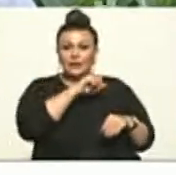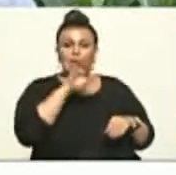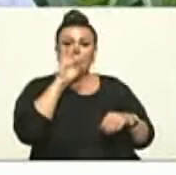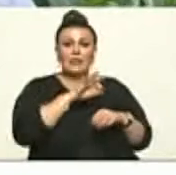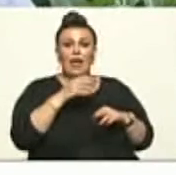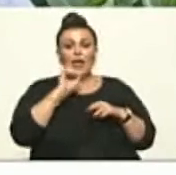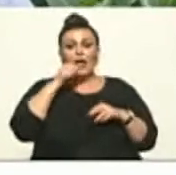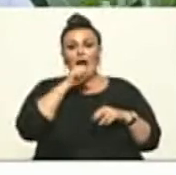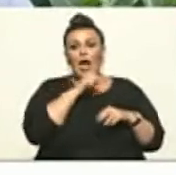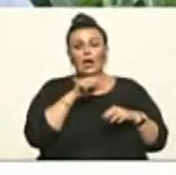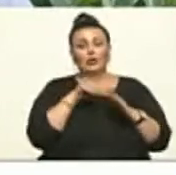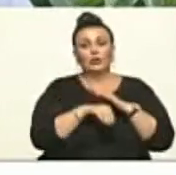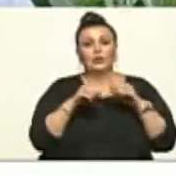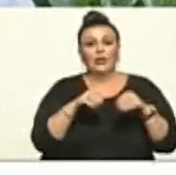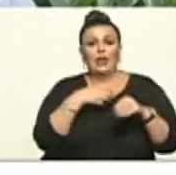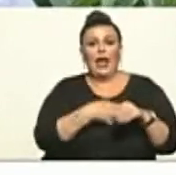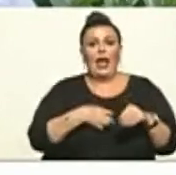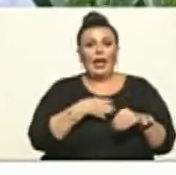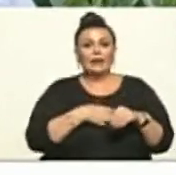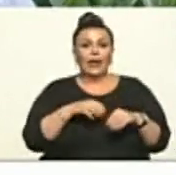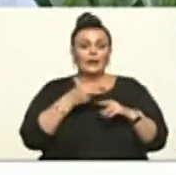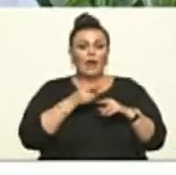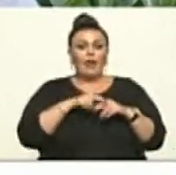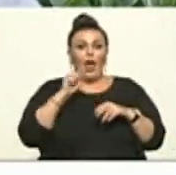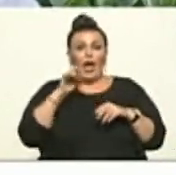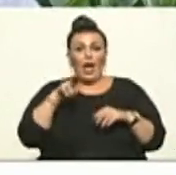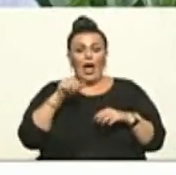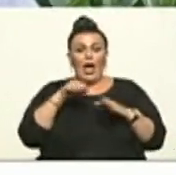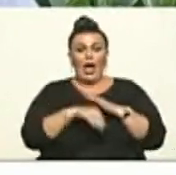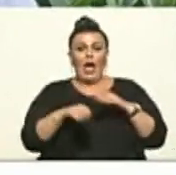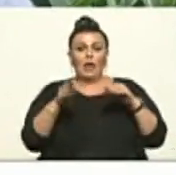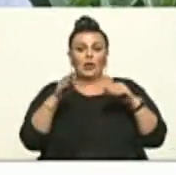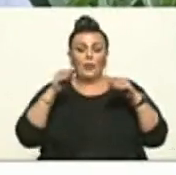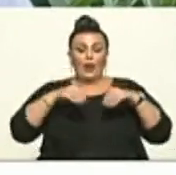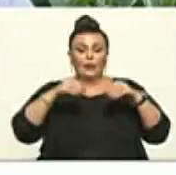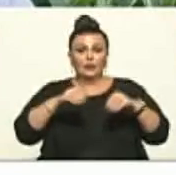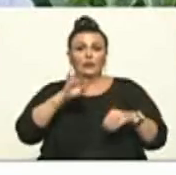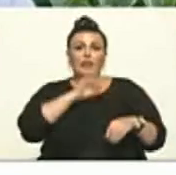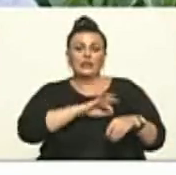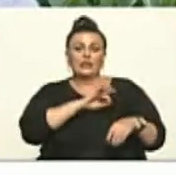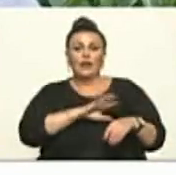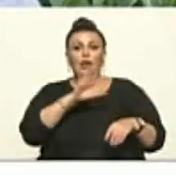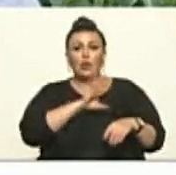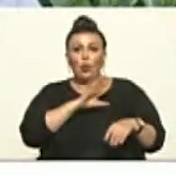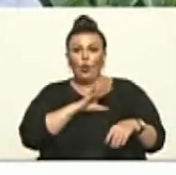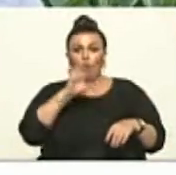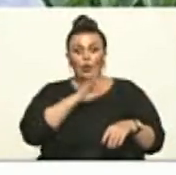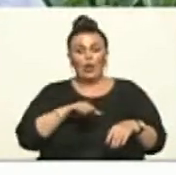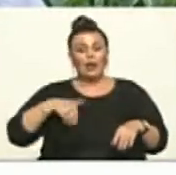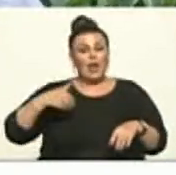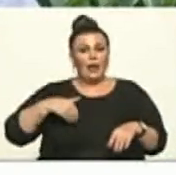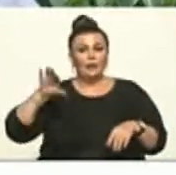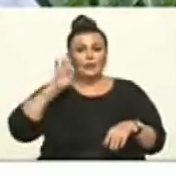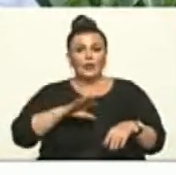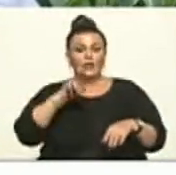bu qarğdalı bitkisini əsasən arpa bitkisindən sonra təkrar əkin kimi istifadə edirlər. Lakin təbii ki,